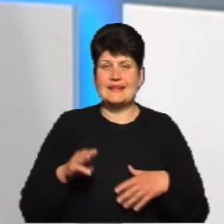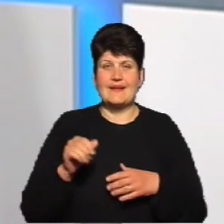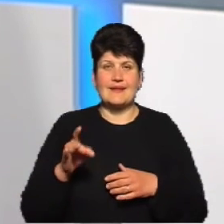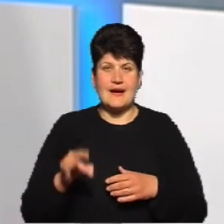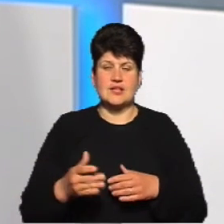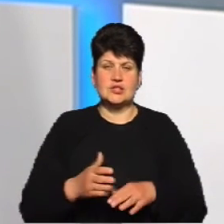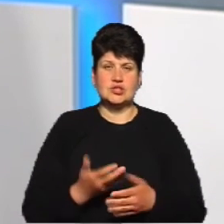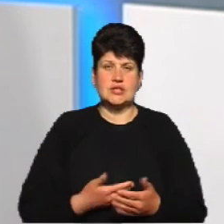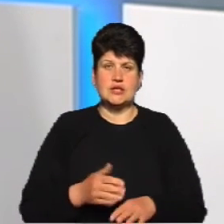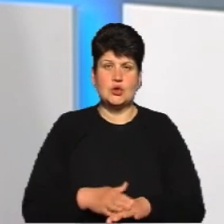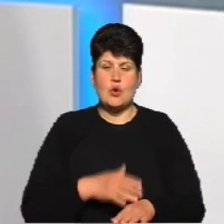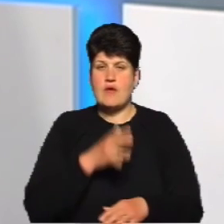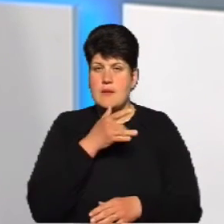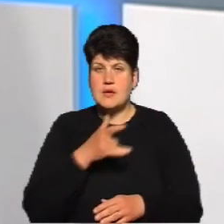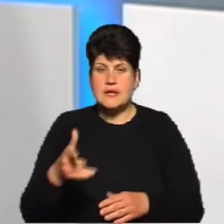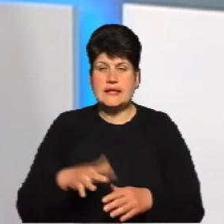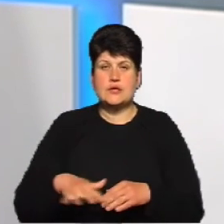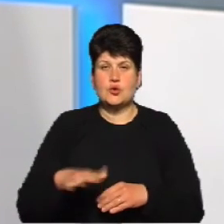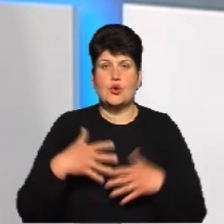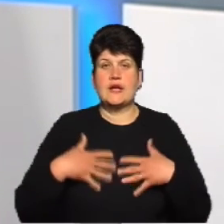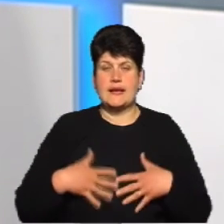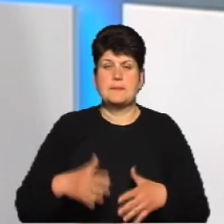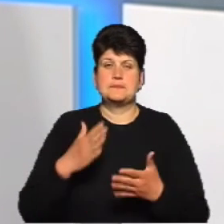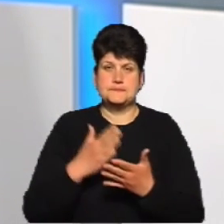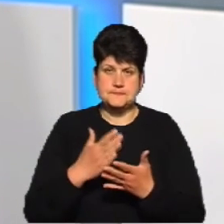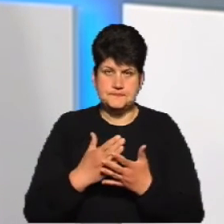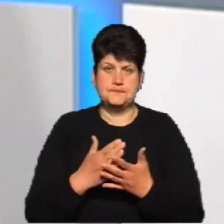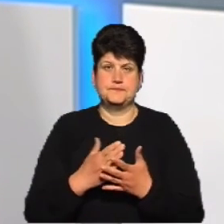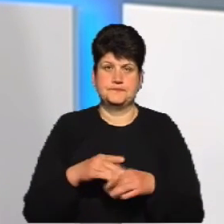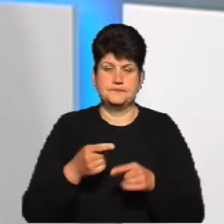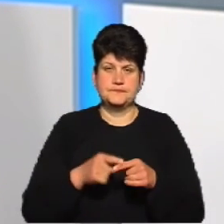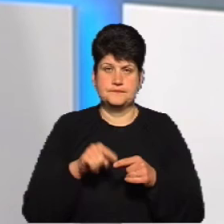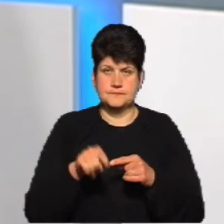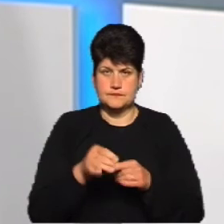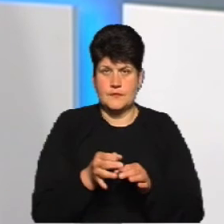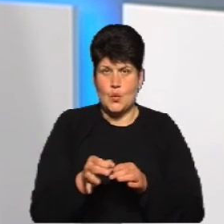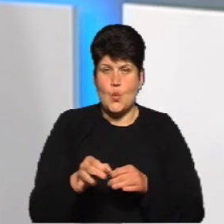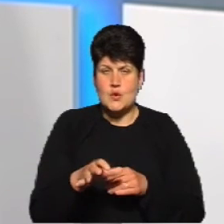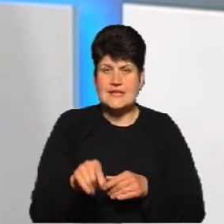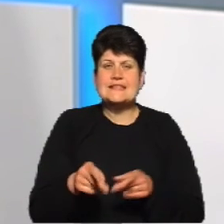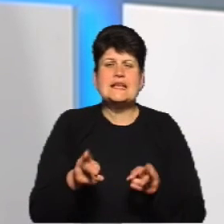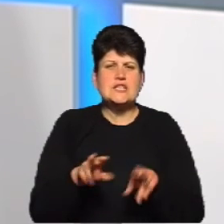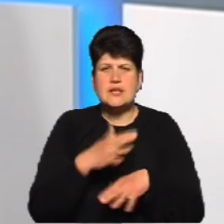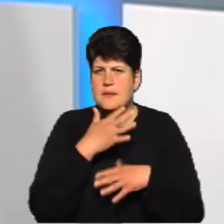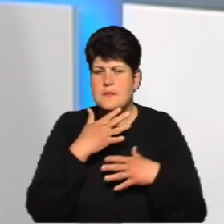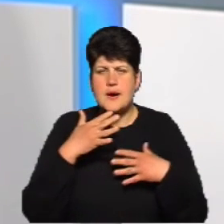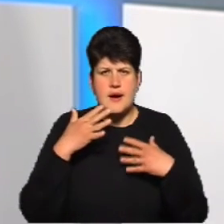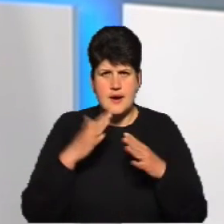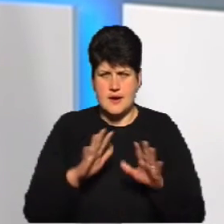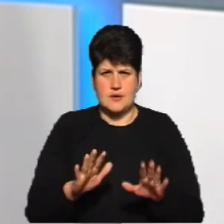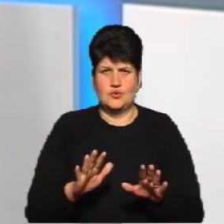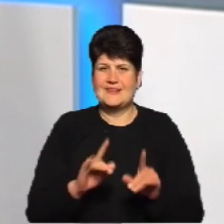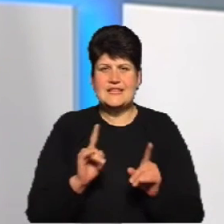на території Криму, обжили цей півострів, так? І залишили дуже багато не тільки